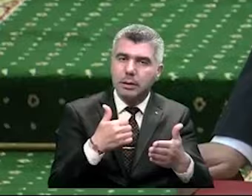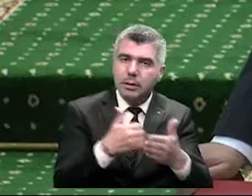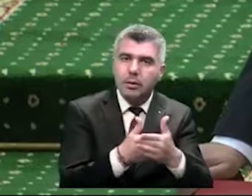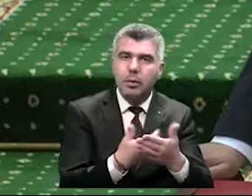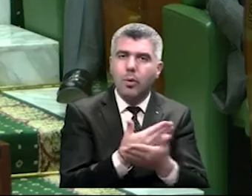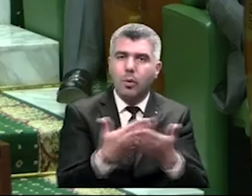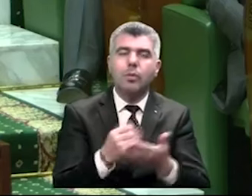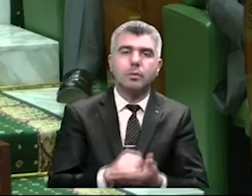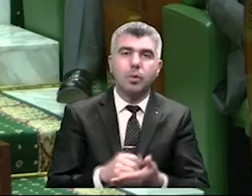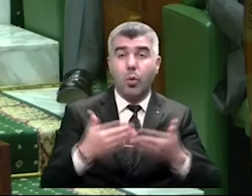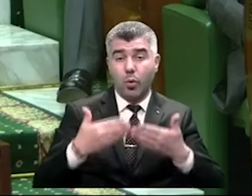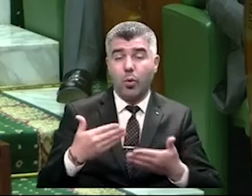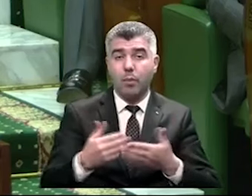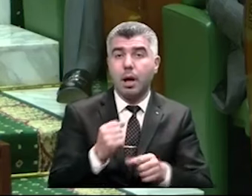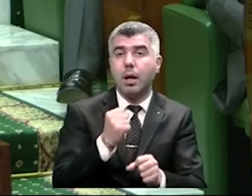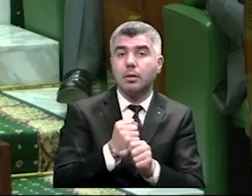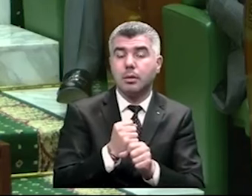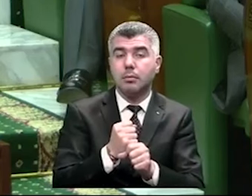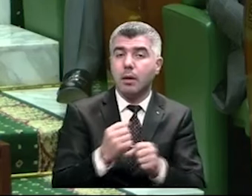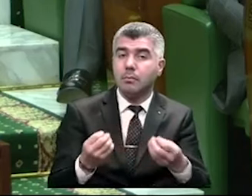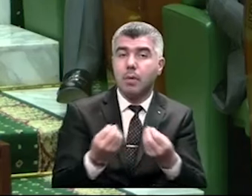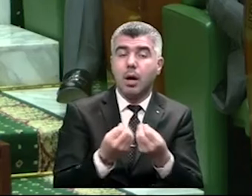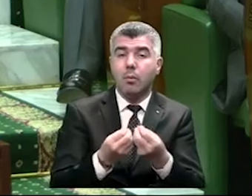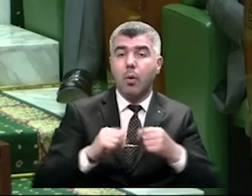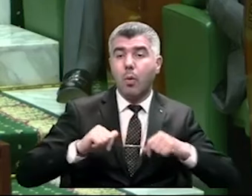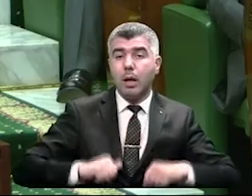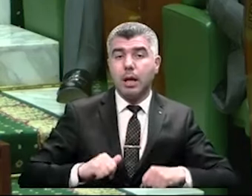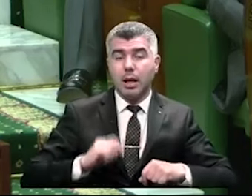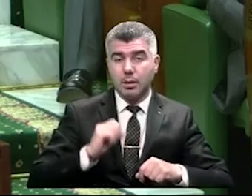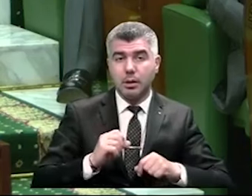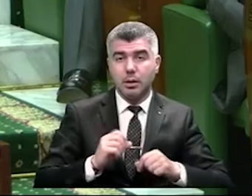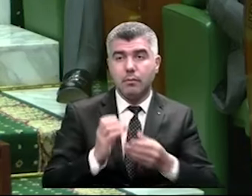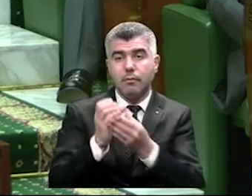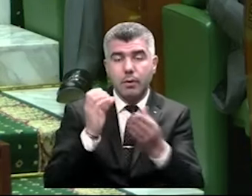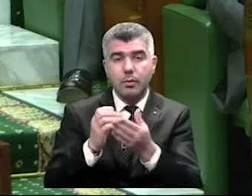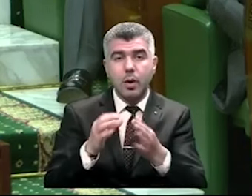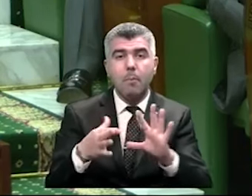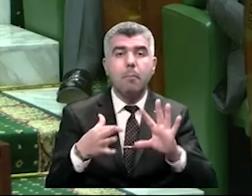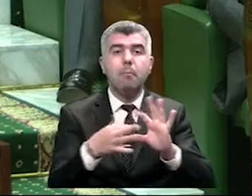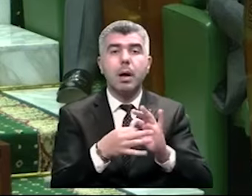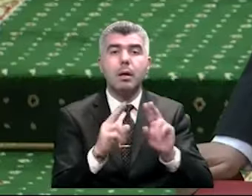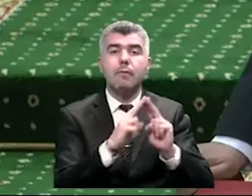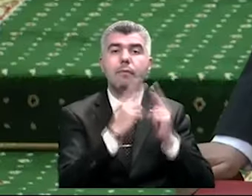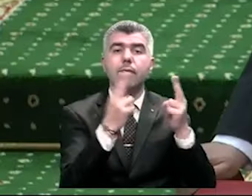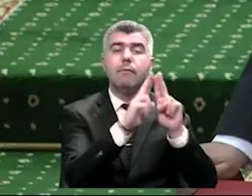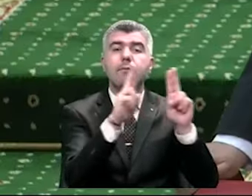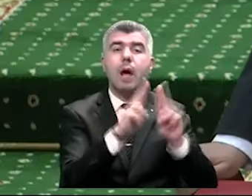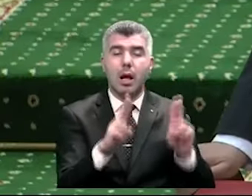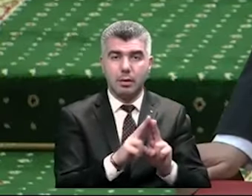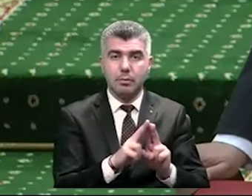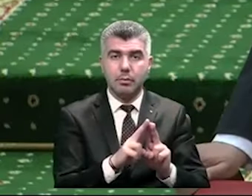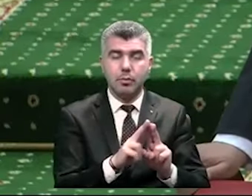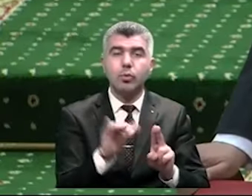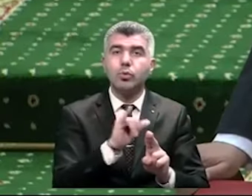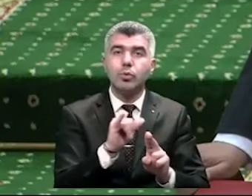ولكن احنا اليوم تشتغل مع وزاره النقل ومع كذلك البنك الدولي على مقاربه جديده بغينا نستبق